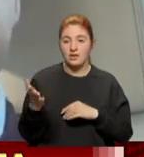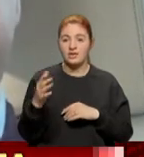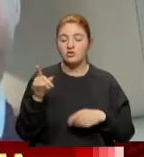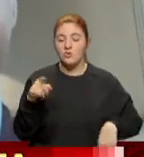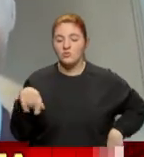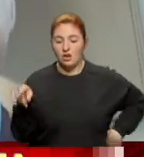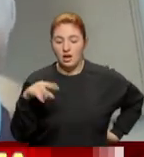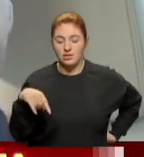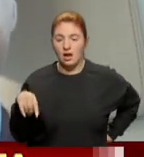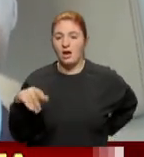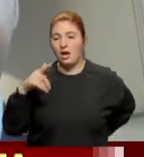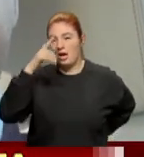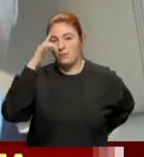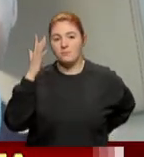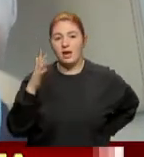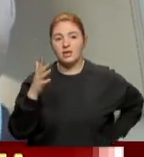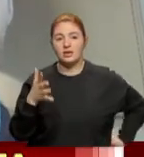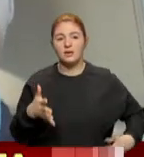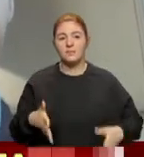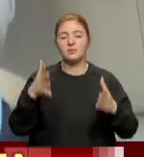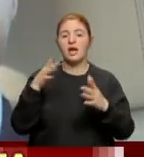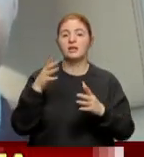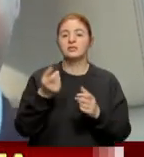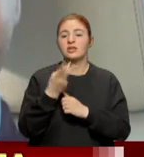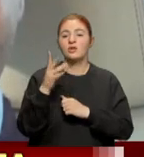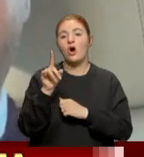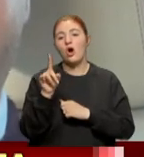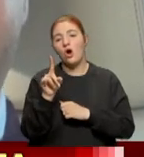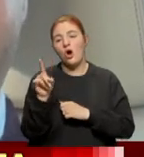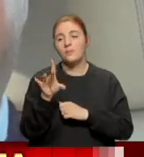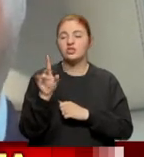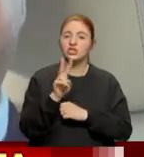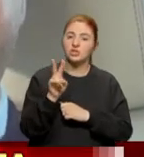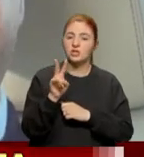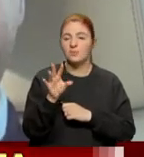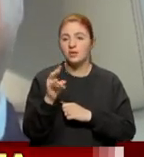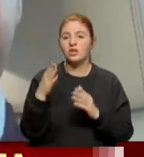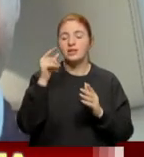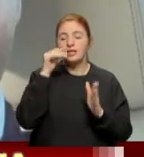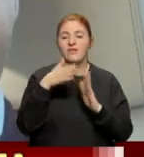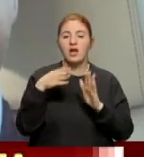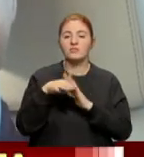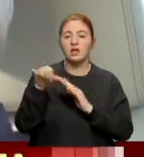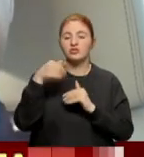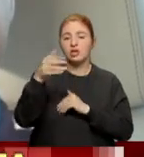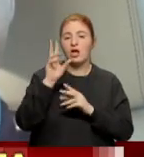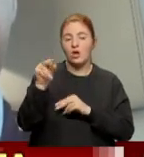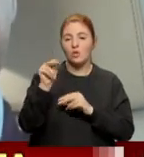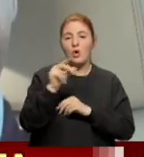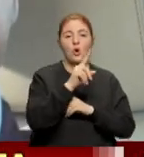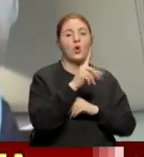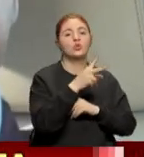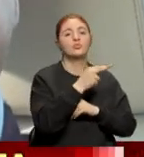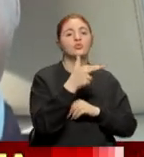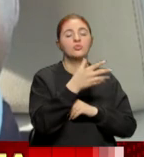Osmaniye'de, şimdi buralarda belki yıkılan bina sayısı 15-20-25 ama insanlar evlerine giremiyorlar. Dışarıda konaklıyorlar. 13,5